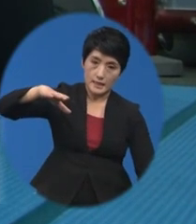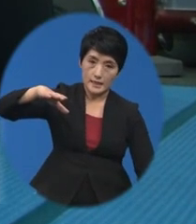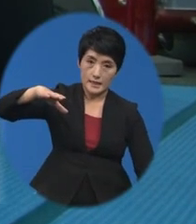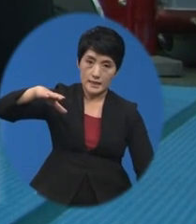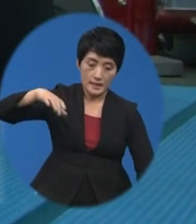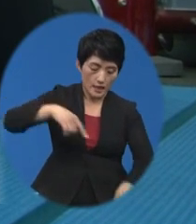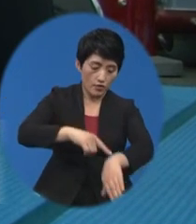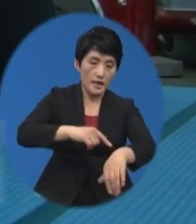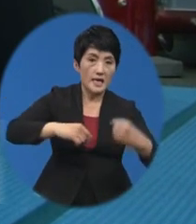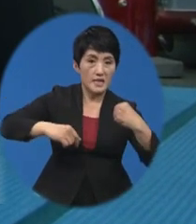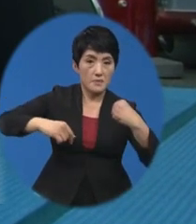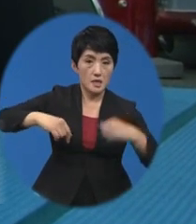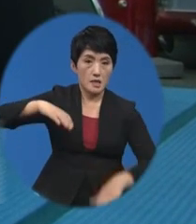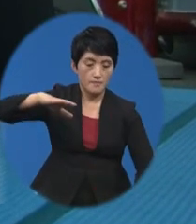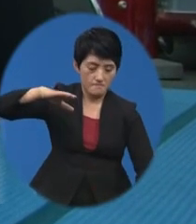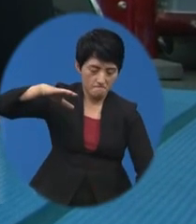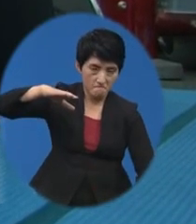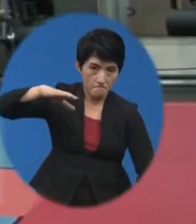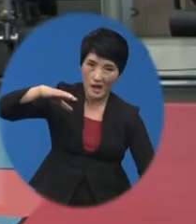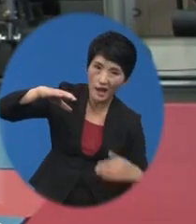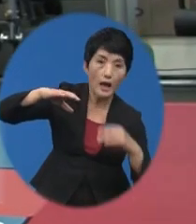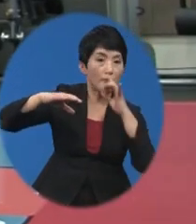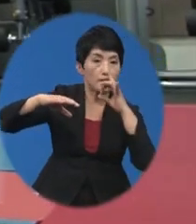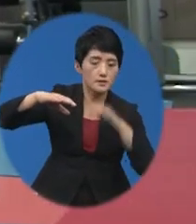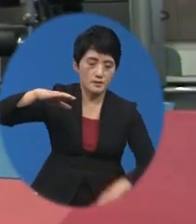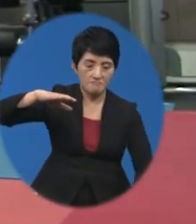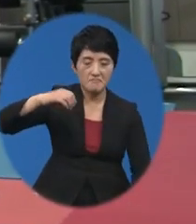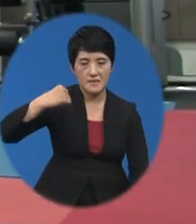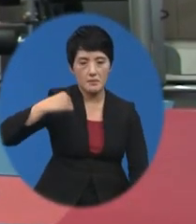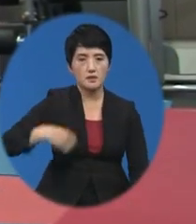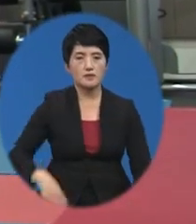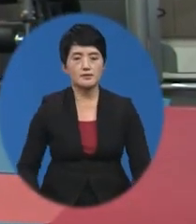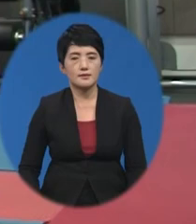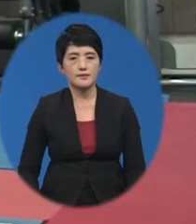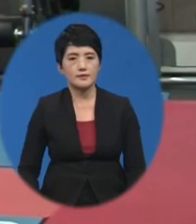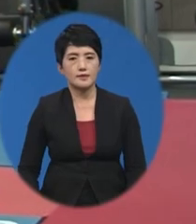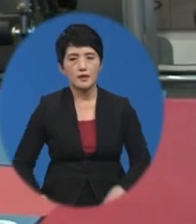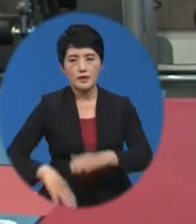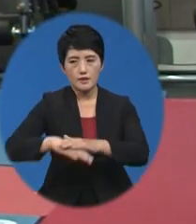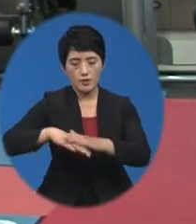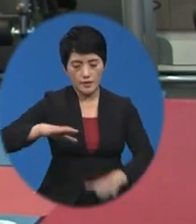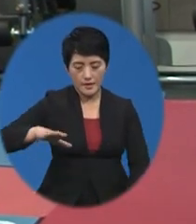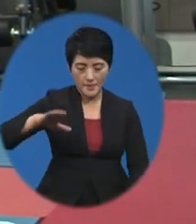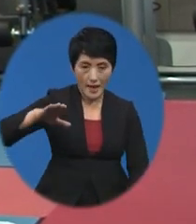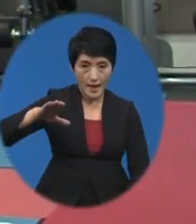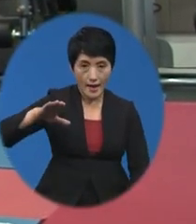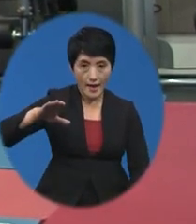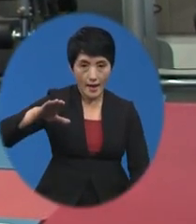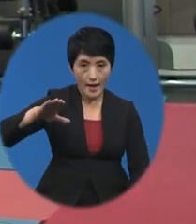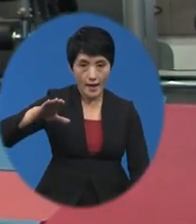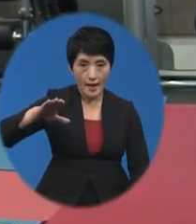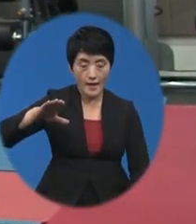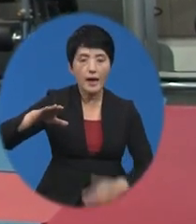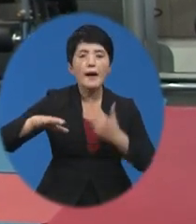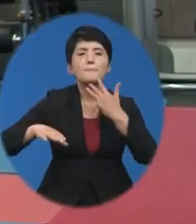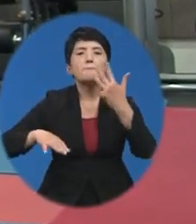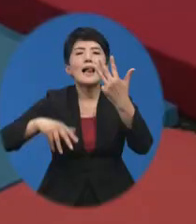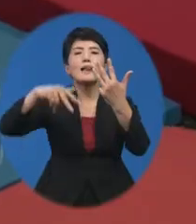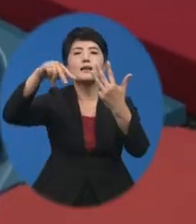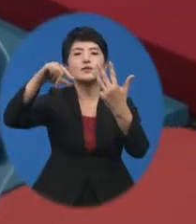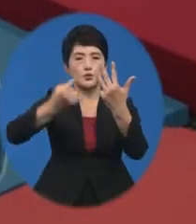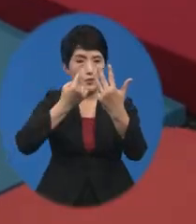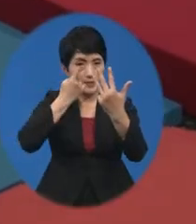무너지지 않도록 주의하여 줍니다. 한 손을 바닥으로부터 살짝 들고 8초간